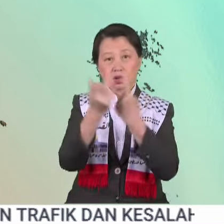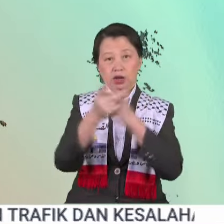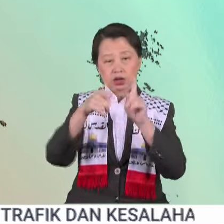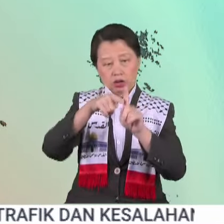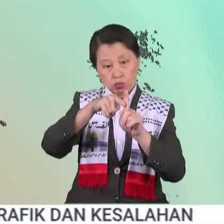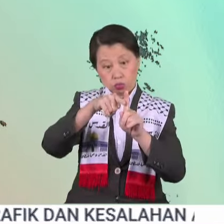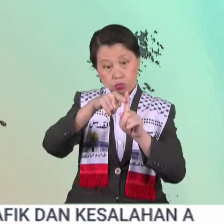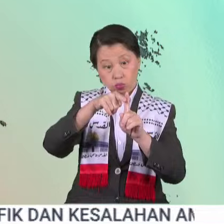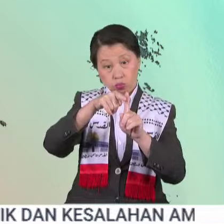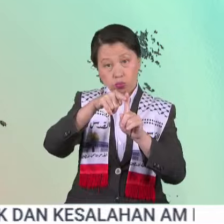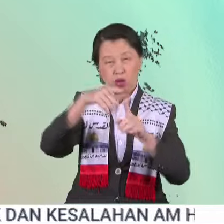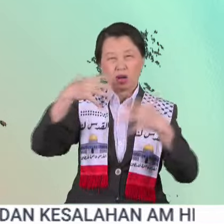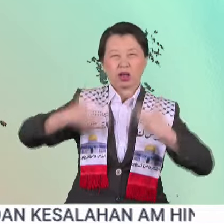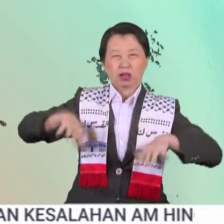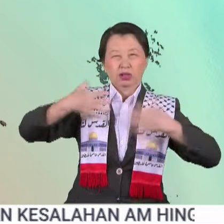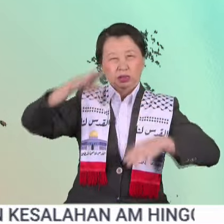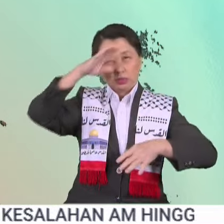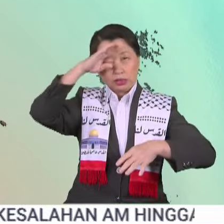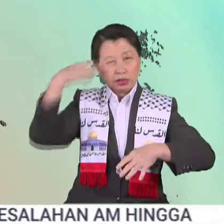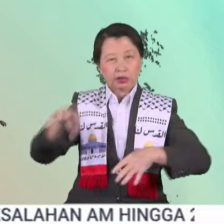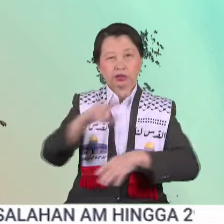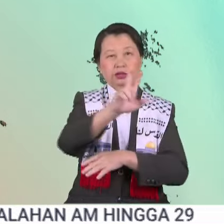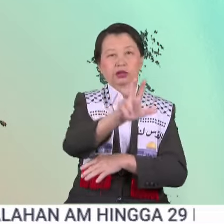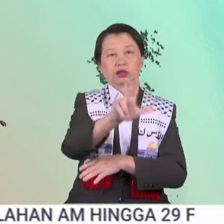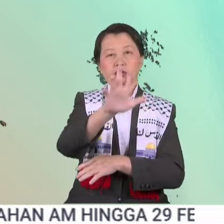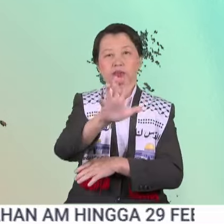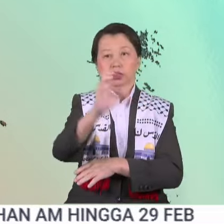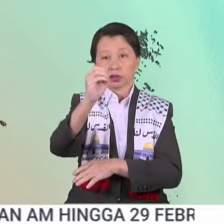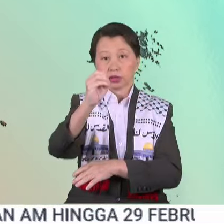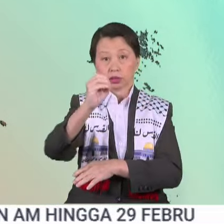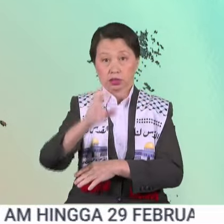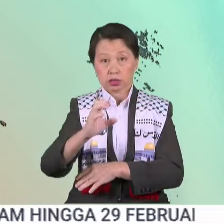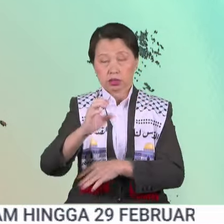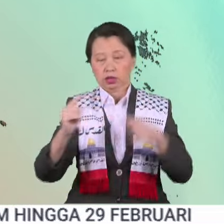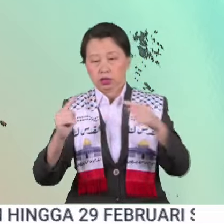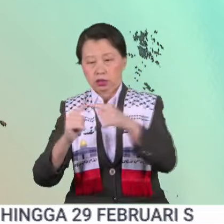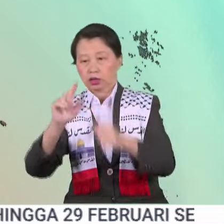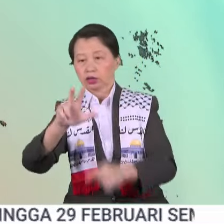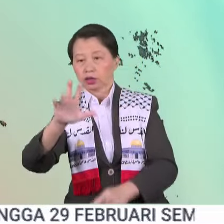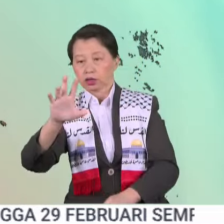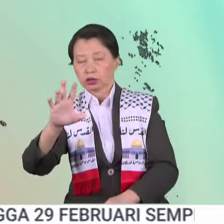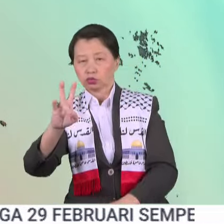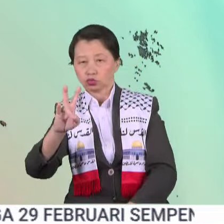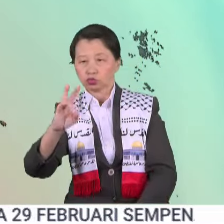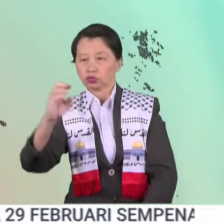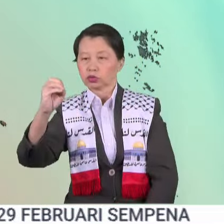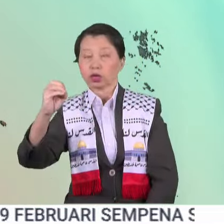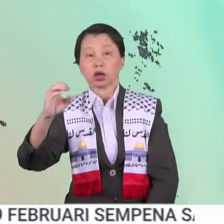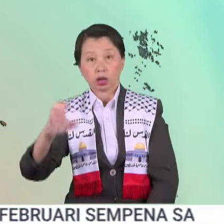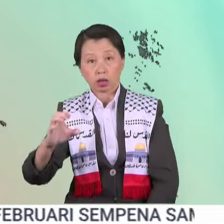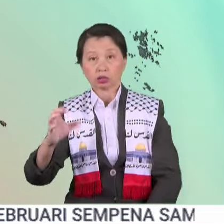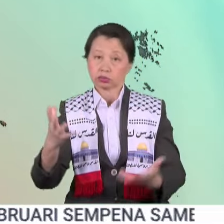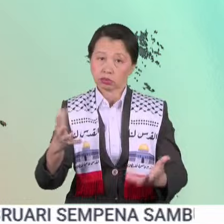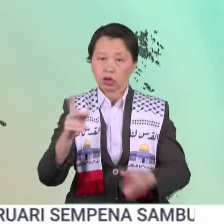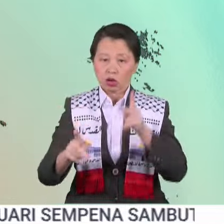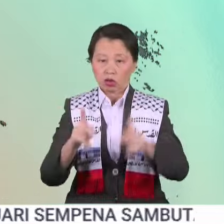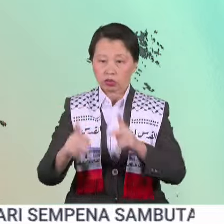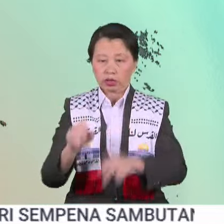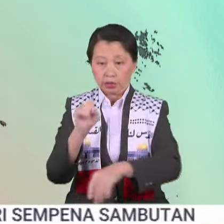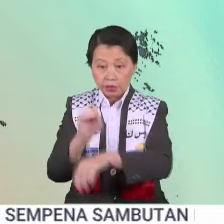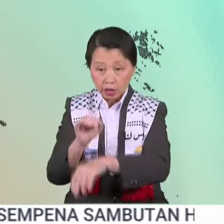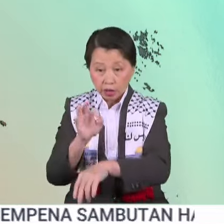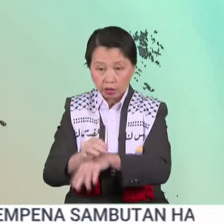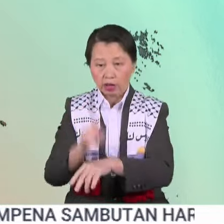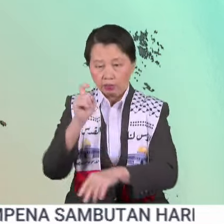suhu boleh mencecah dari 35 darjah Celsius sehingga 37 darjah Celsius. Oleh demikian, orang awam